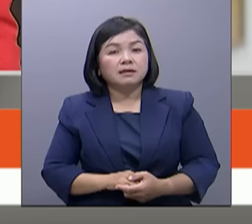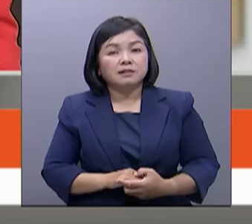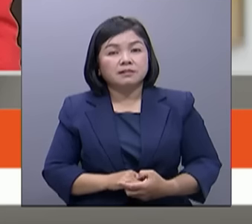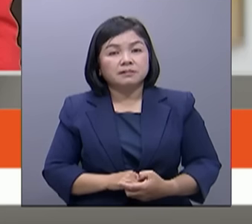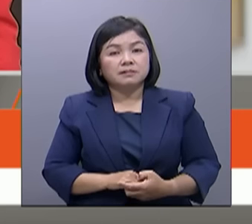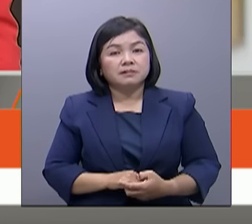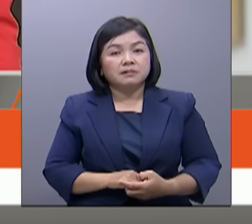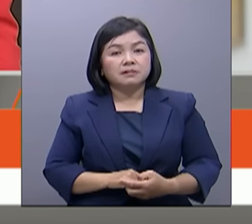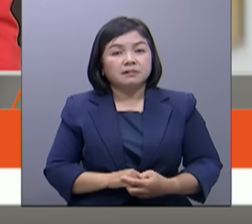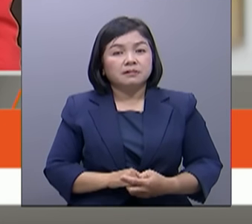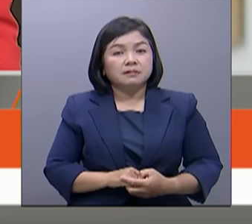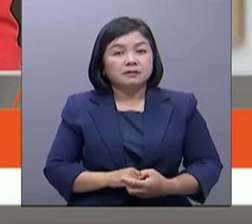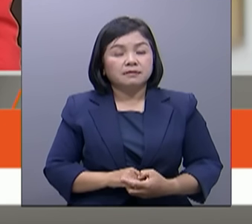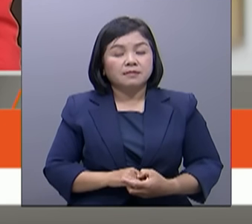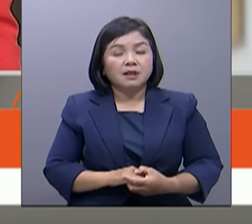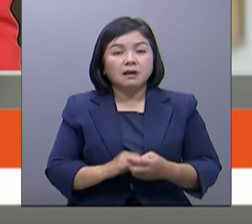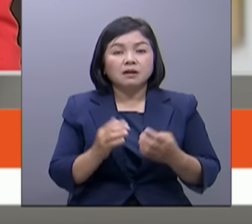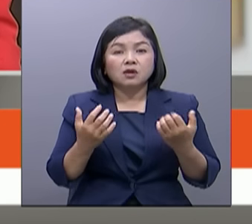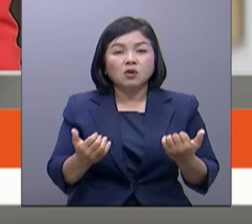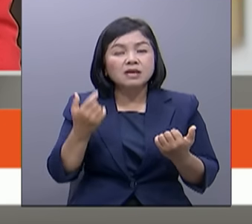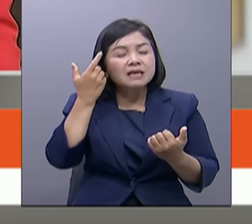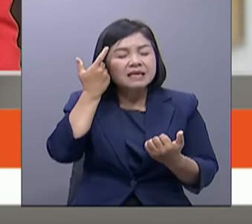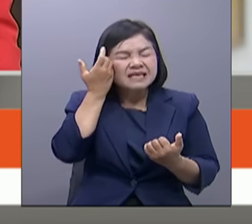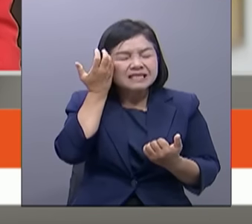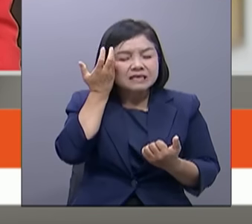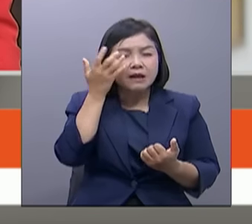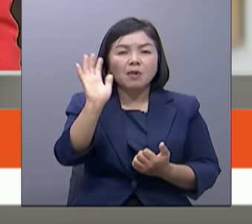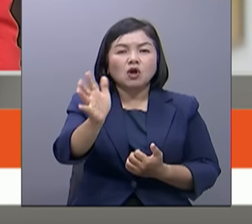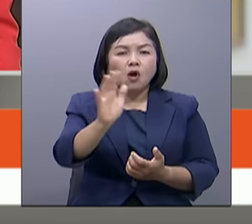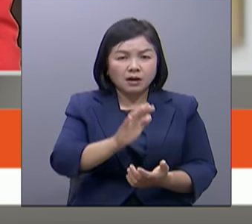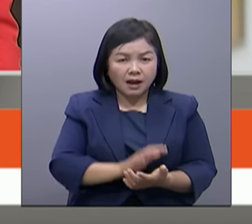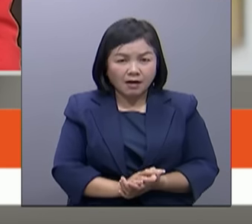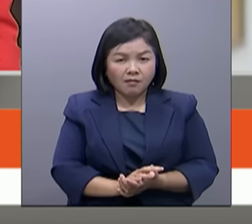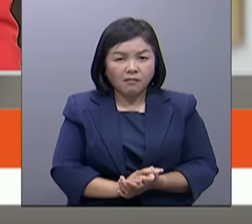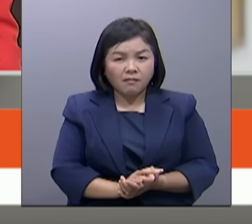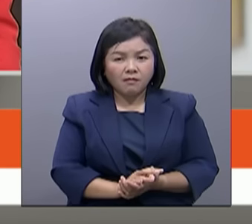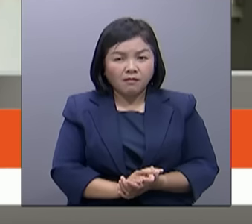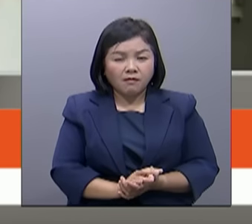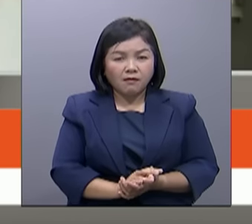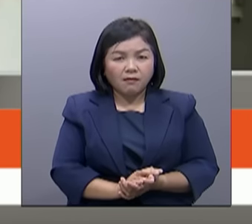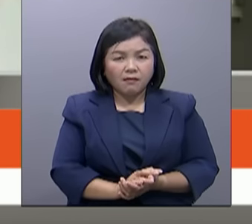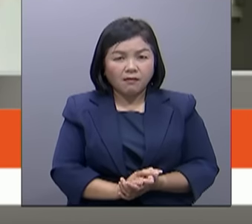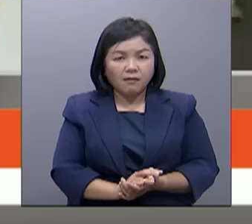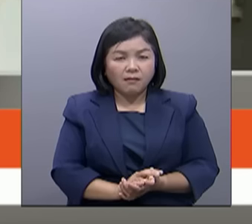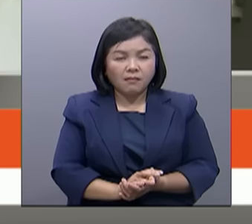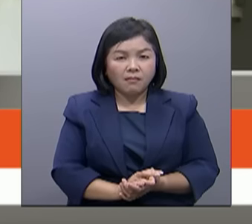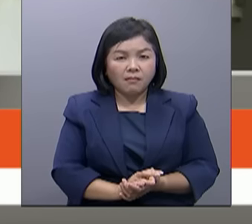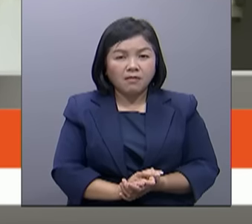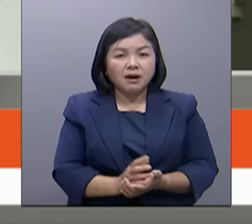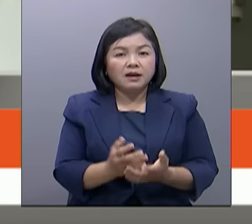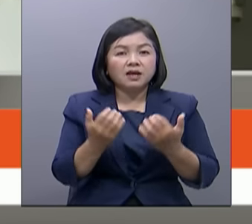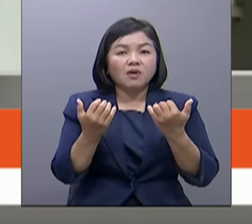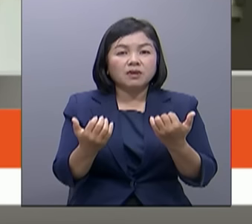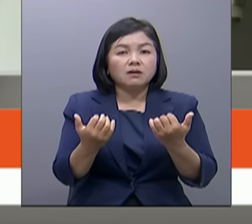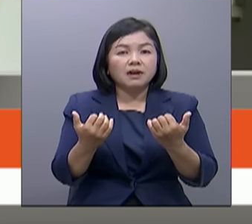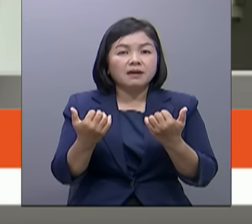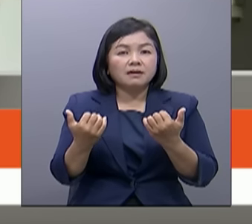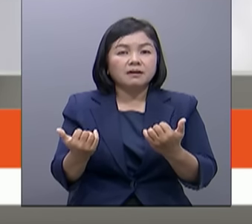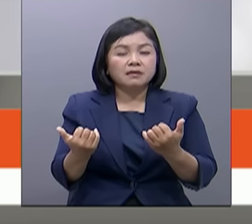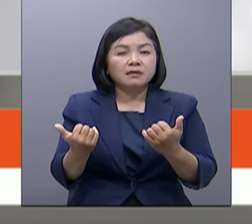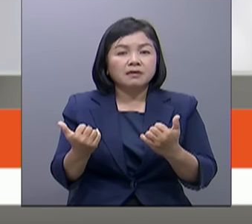รื่องหนีนี่เลิกคิดกันไปเถอะครับ ค่ะ คนที่เขาจะออกไปจากแผ่นดิน